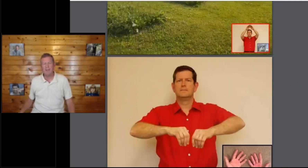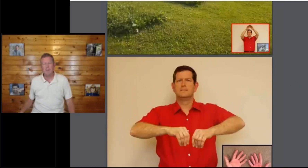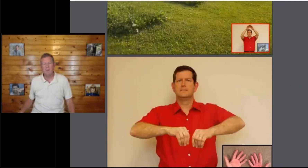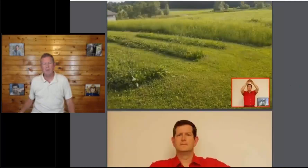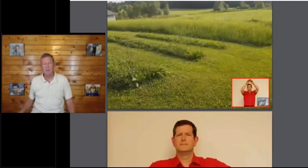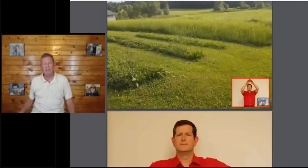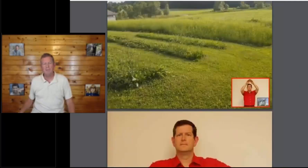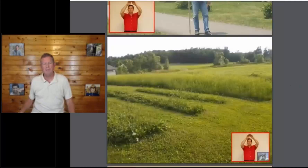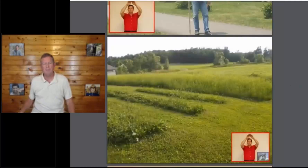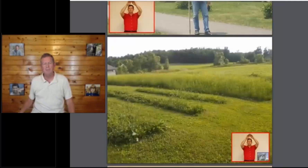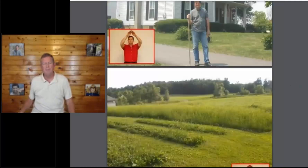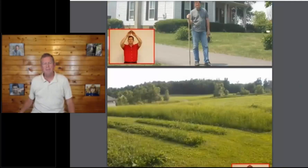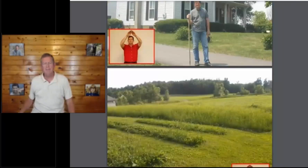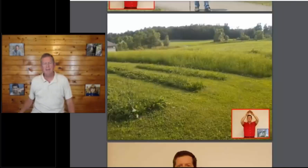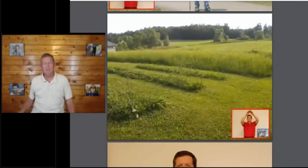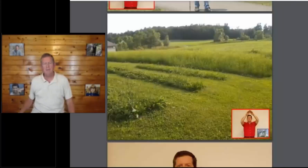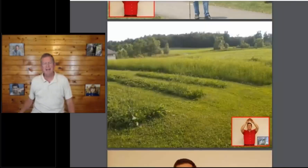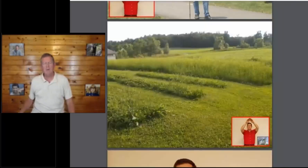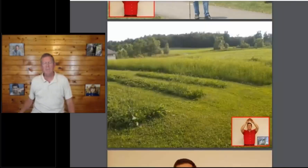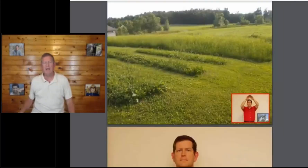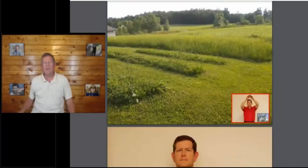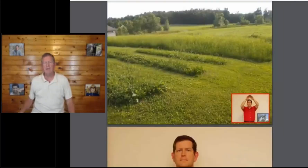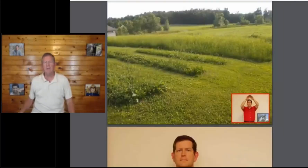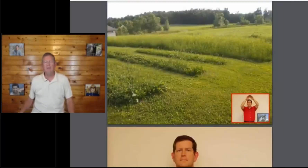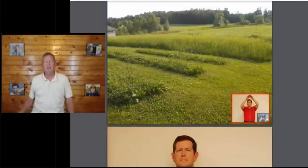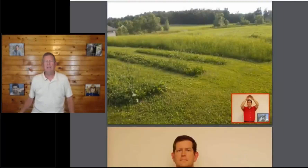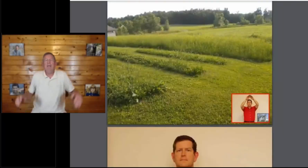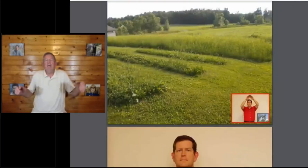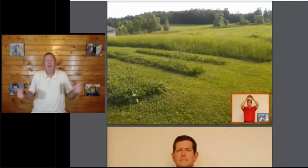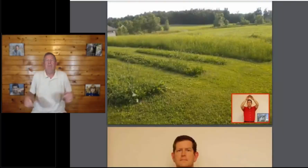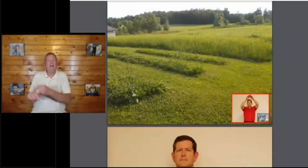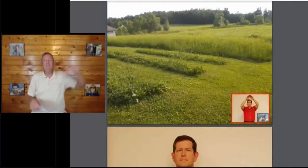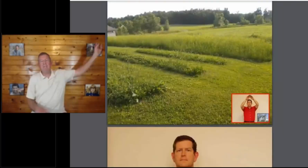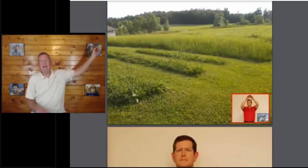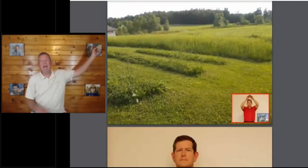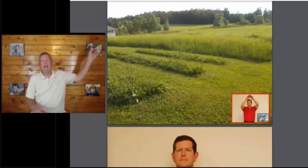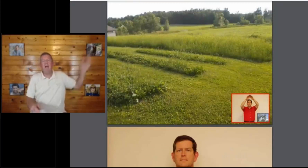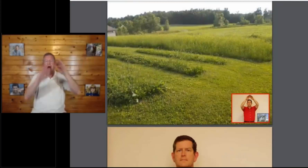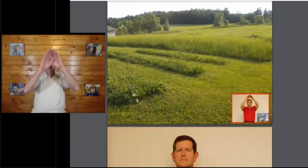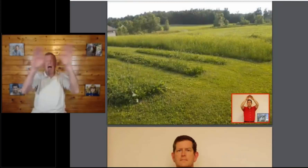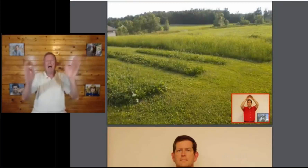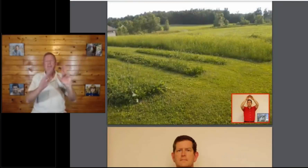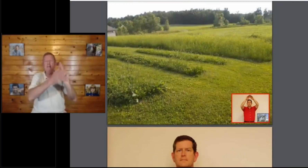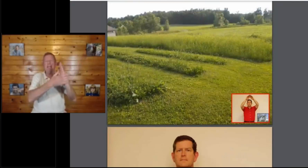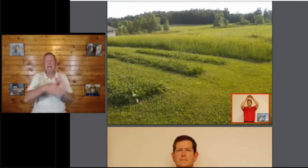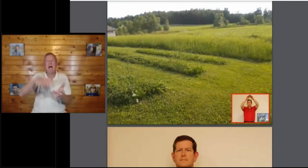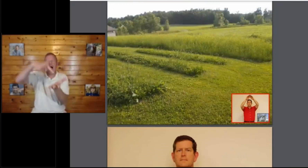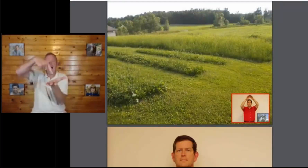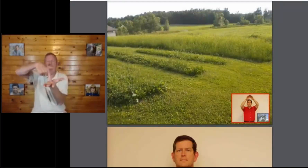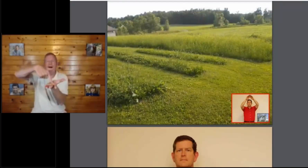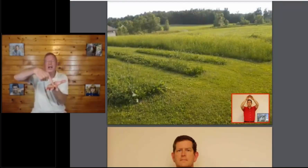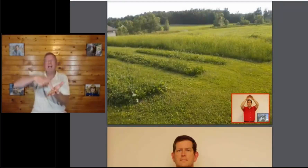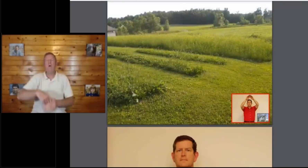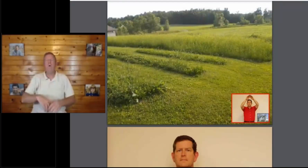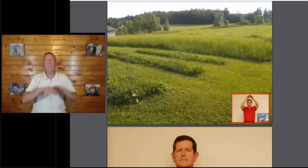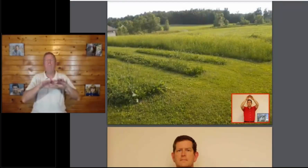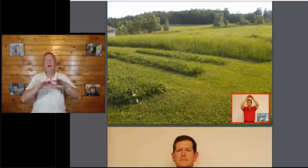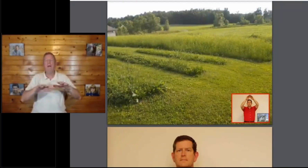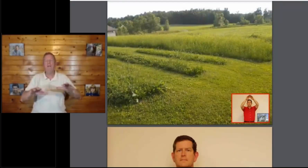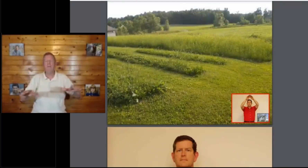should ask you about your lives too. Par exemple, la campagne. Madame Nesbitt, elle habite à